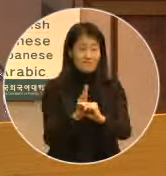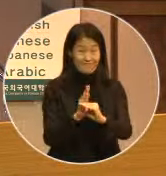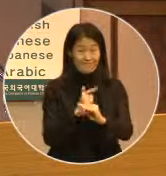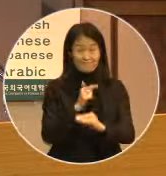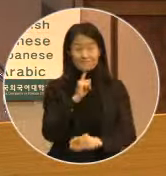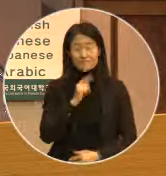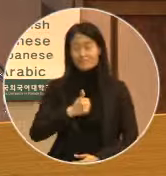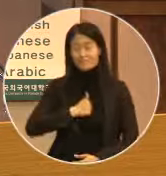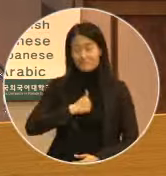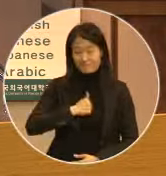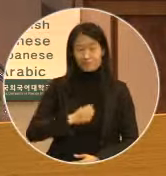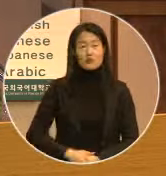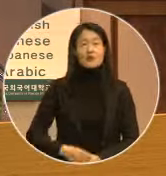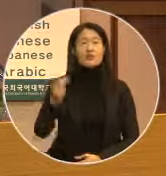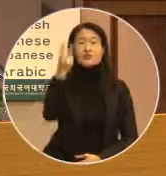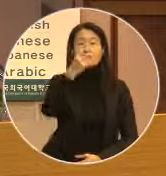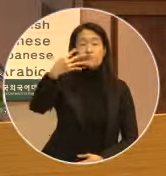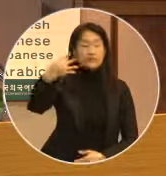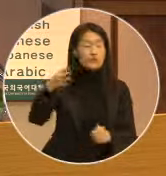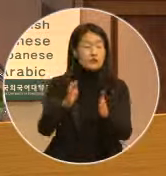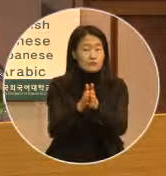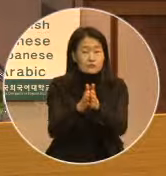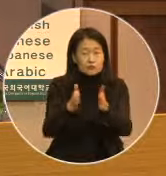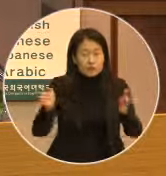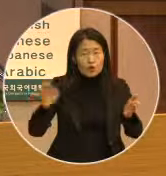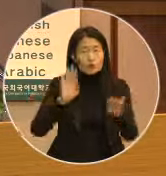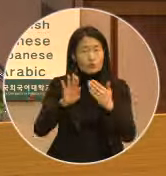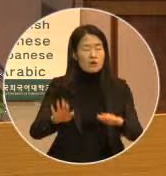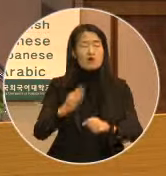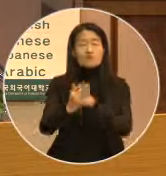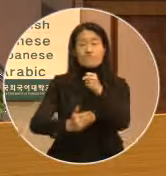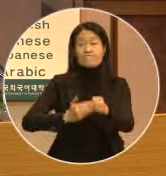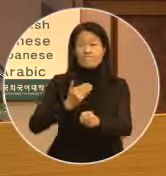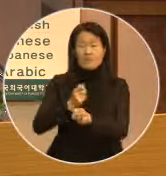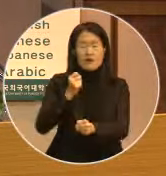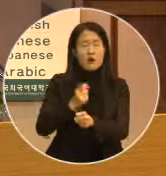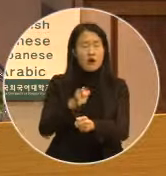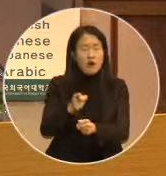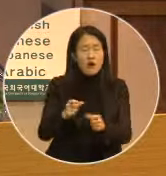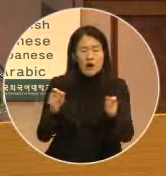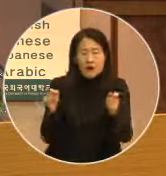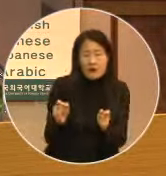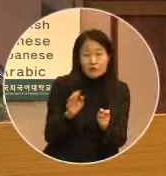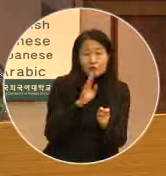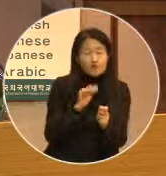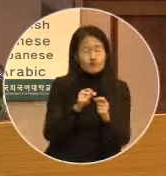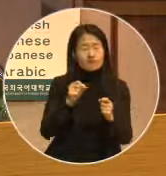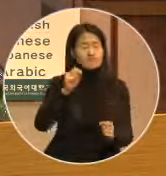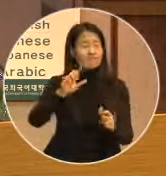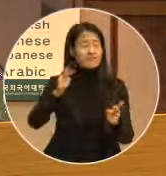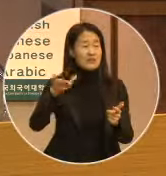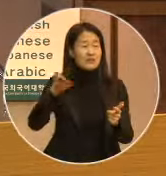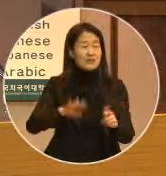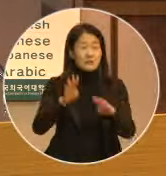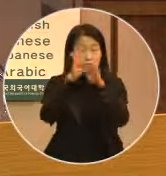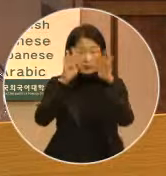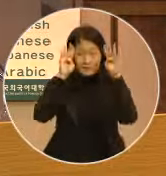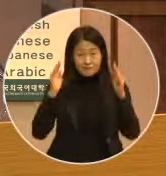있습니다. 2004년 개교 이후 9년이라는 그리 길지 않은 시간 동안 우리 대학교가